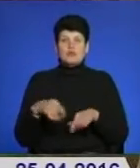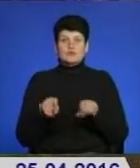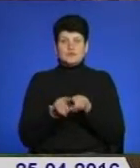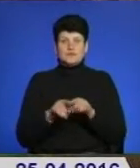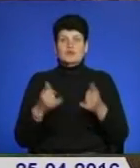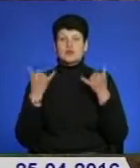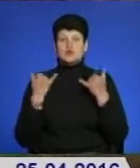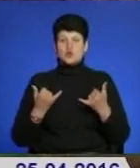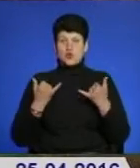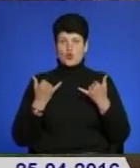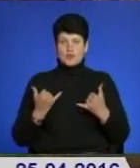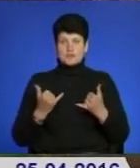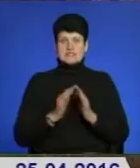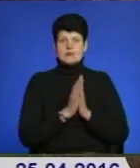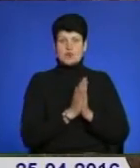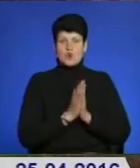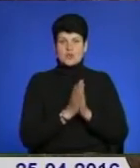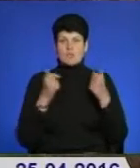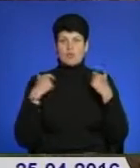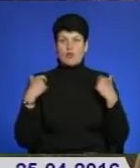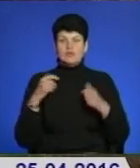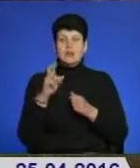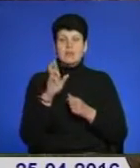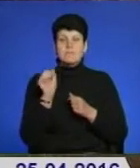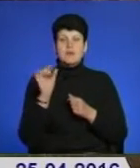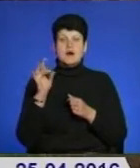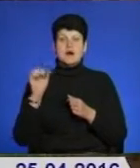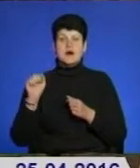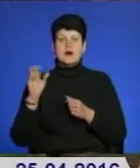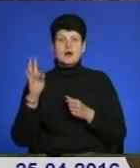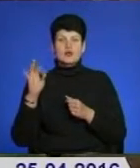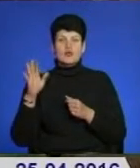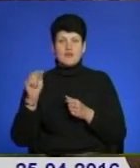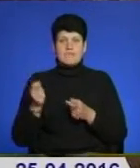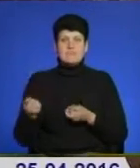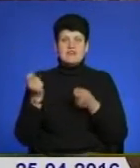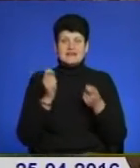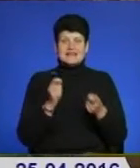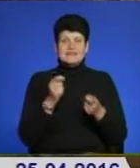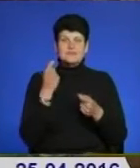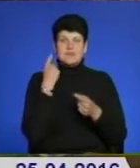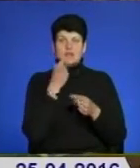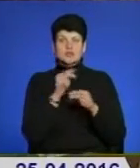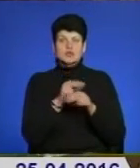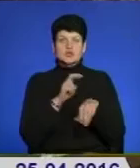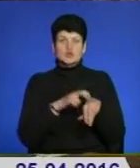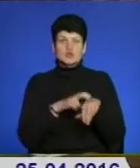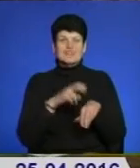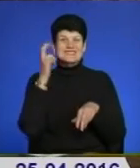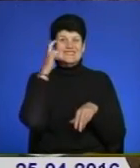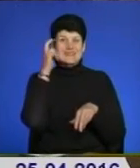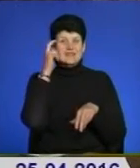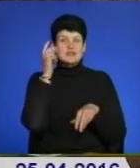На сьогодні, за прохання полковника Баранова, керівника цієї частини, привезли стоматологів, наших стоматологів з Києва, щоб